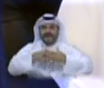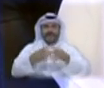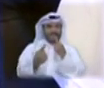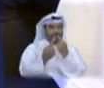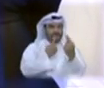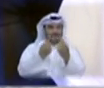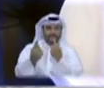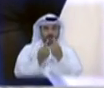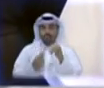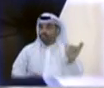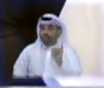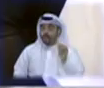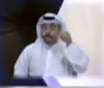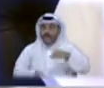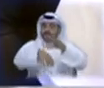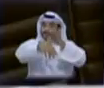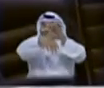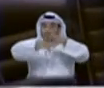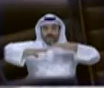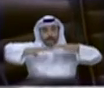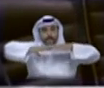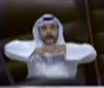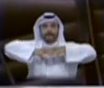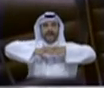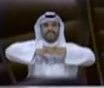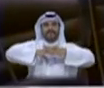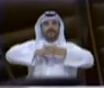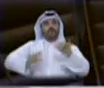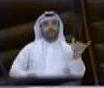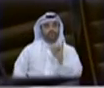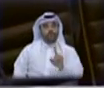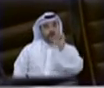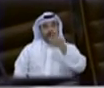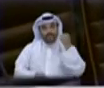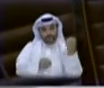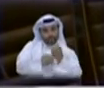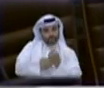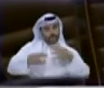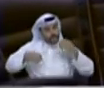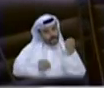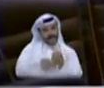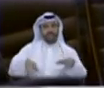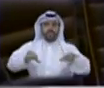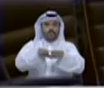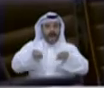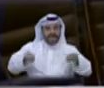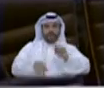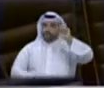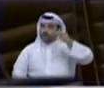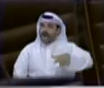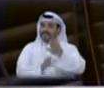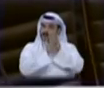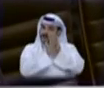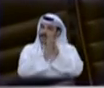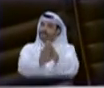كبيرا من قبل وزارة الإعلام كونها تسعى إلى تعزيز الأمن والسلم الاجتماعيين وتتعلق بروح المواطنة لحماية